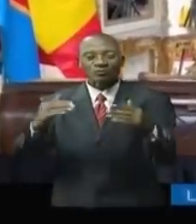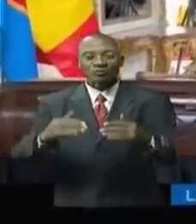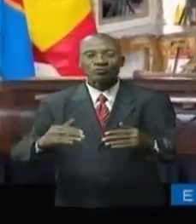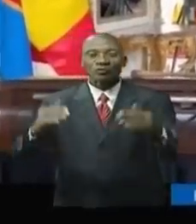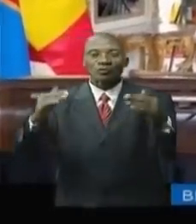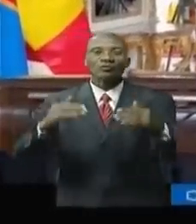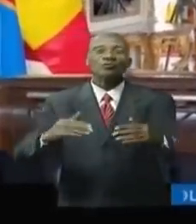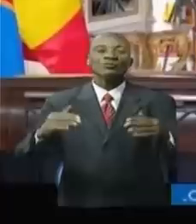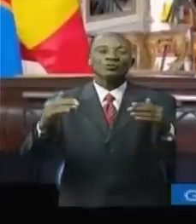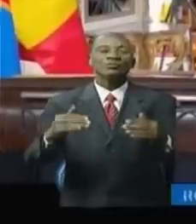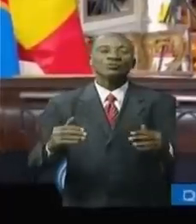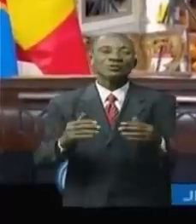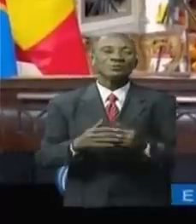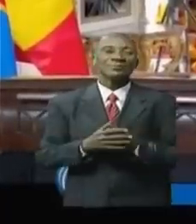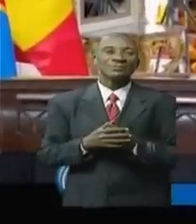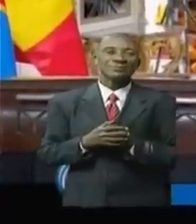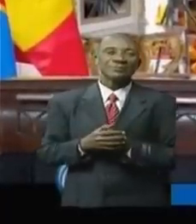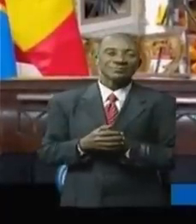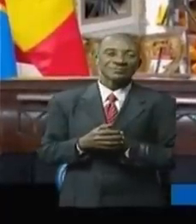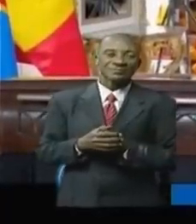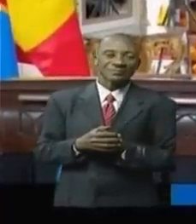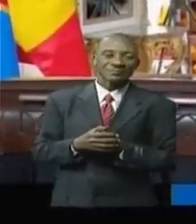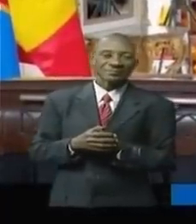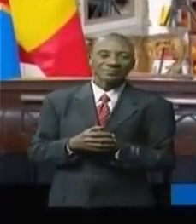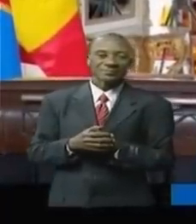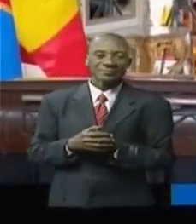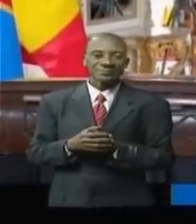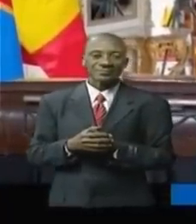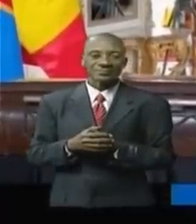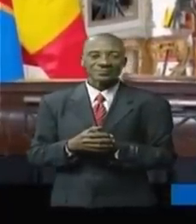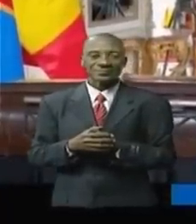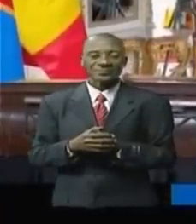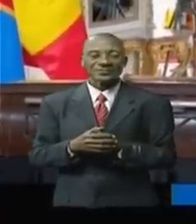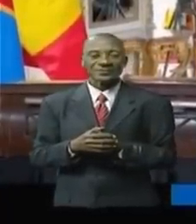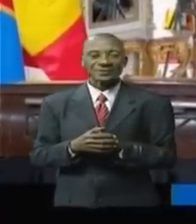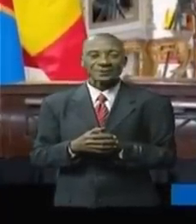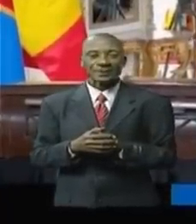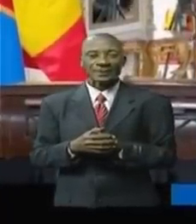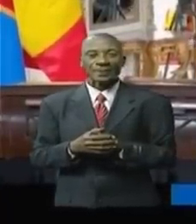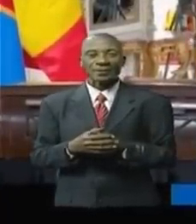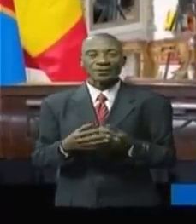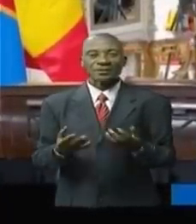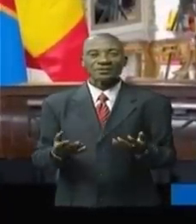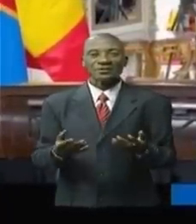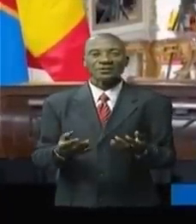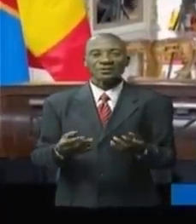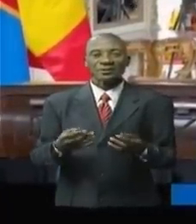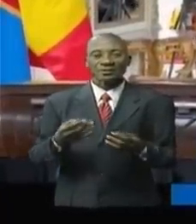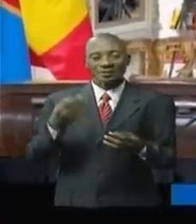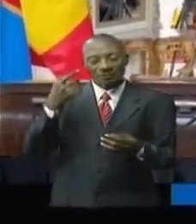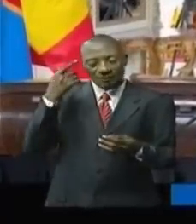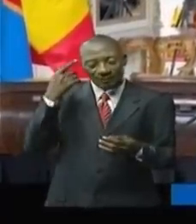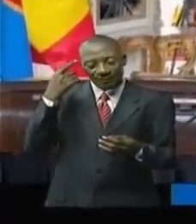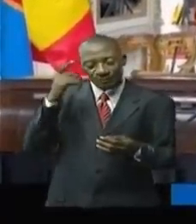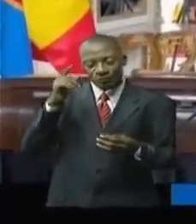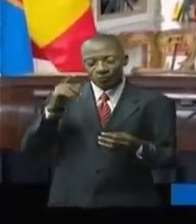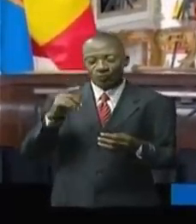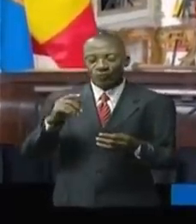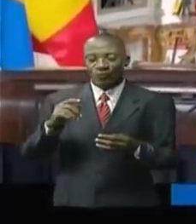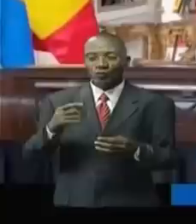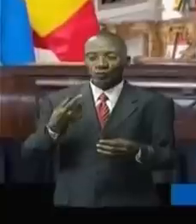sont morts. Ils ont été admis récemment dans l'ordre des héros nationaux Kabila